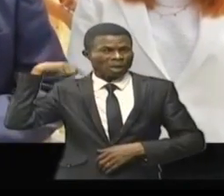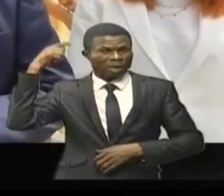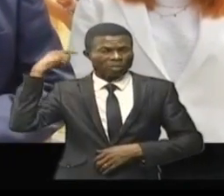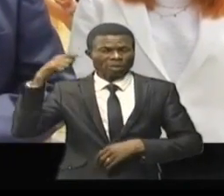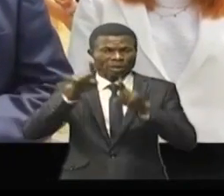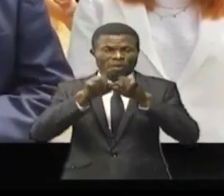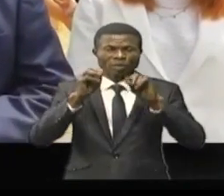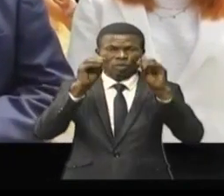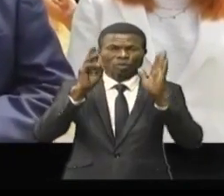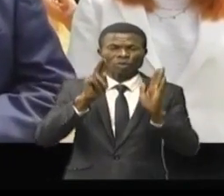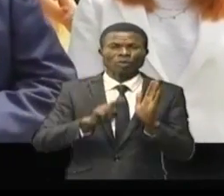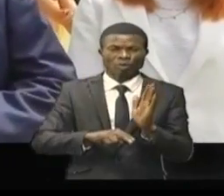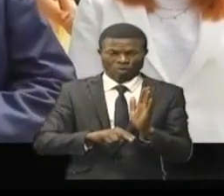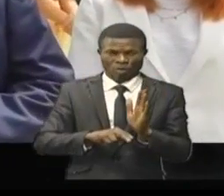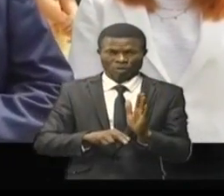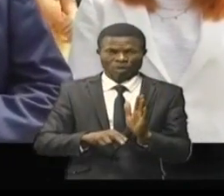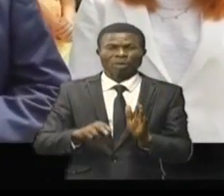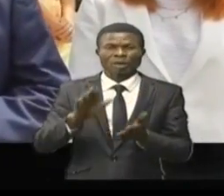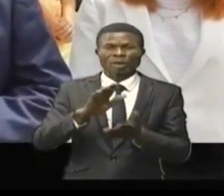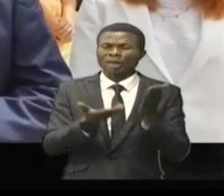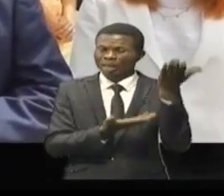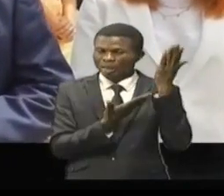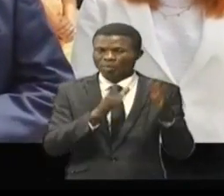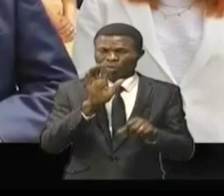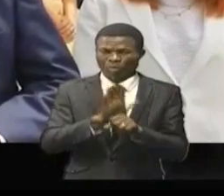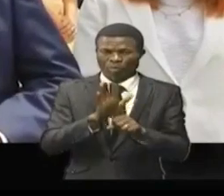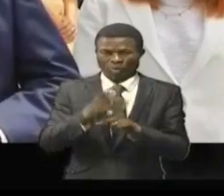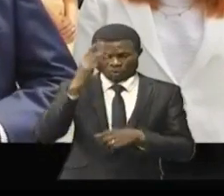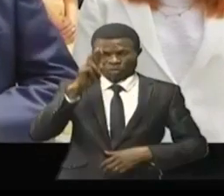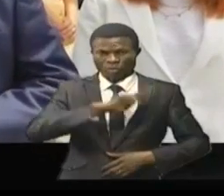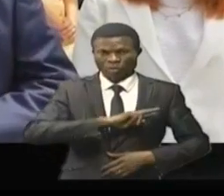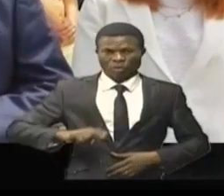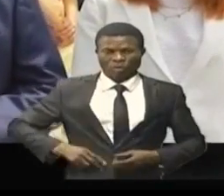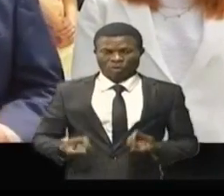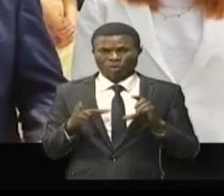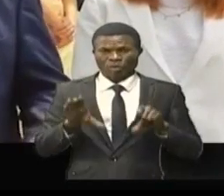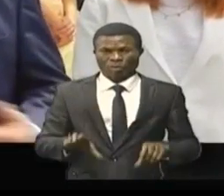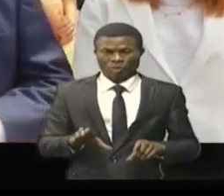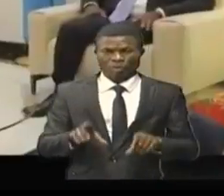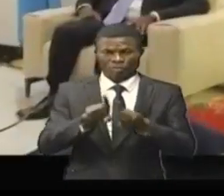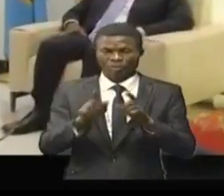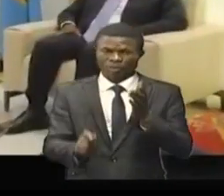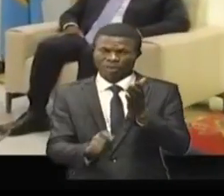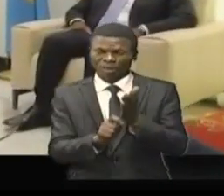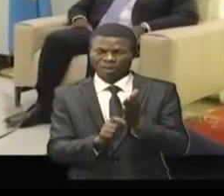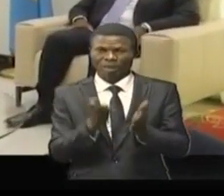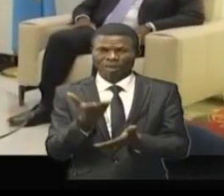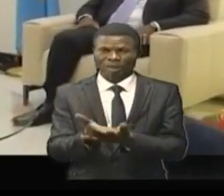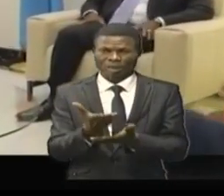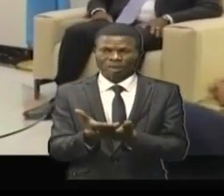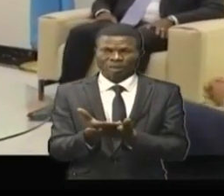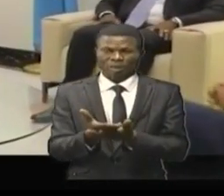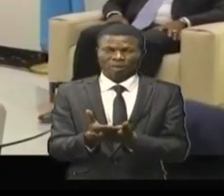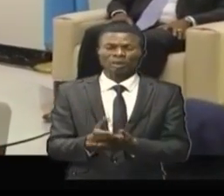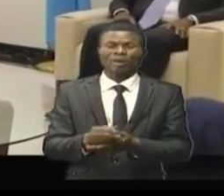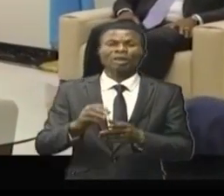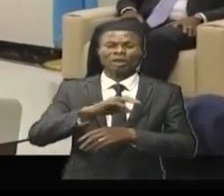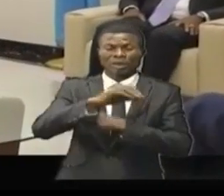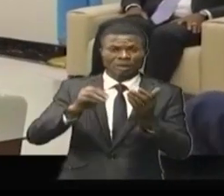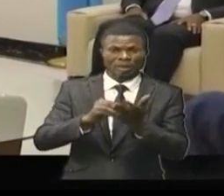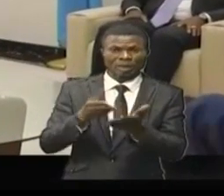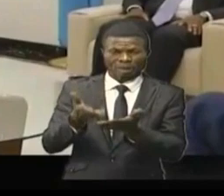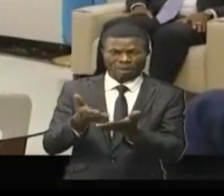constitue une priorité pour la République démocratique du Congo dans le cadre de sa stratégie, mais aussi en Fédération Wallonie-Bruxelles, et donc